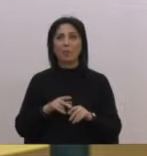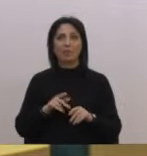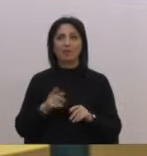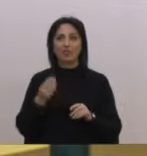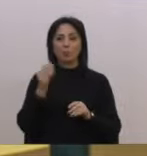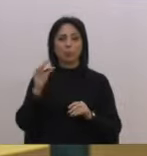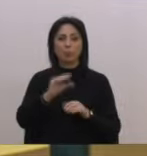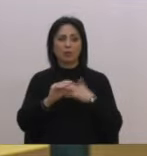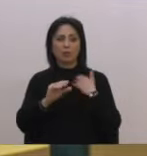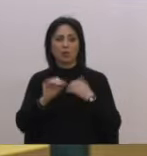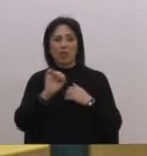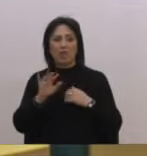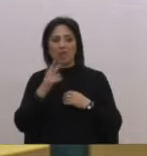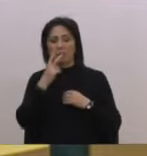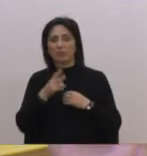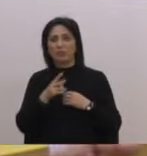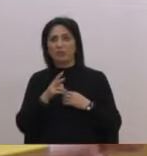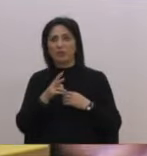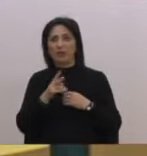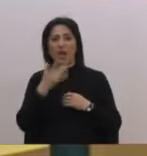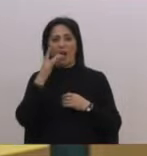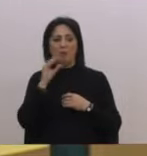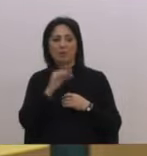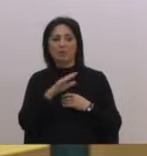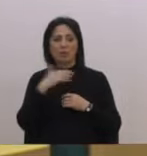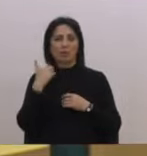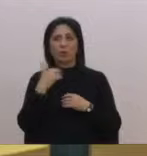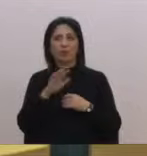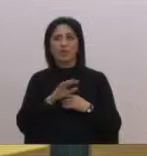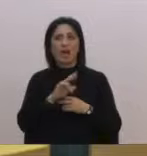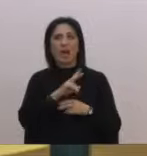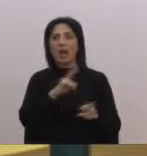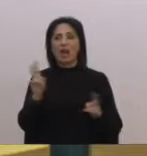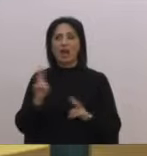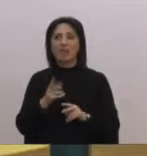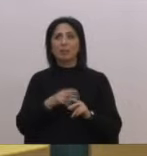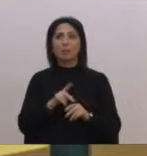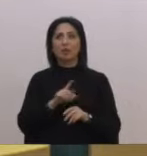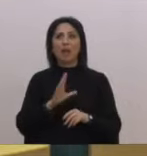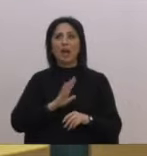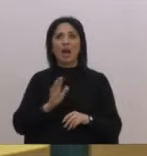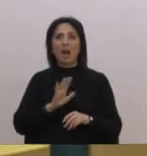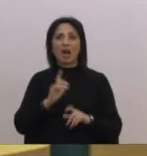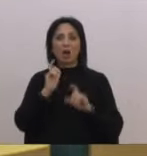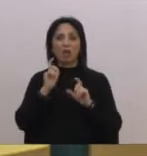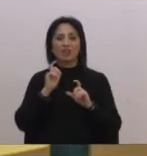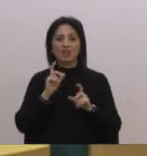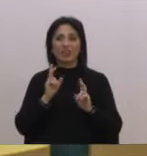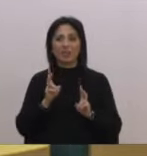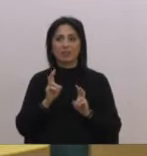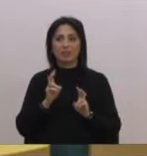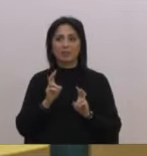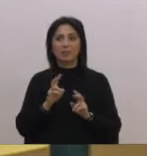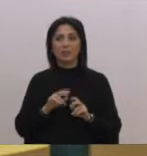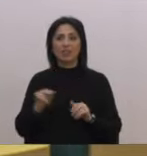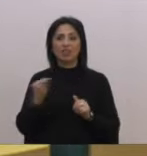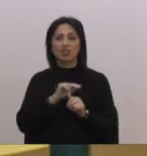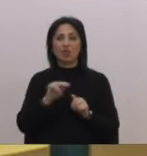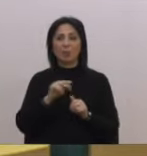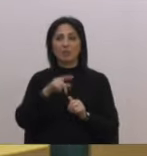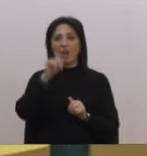do puli, arți europele, arți americle, da, arda vin. Imitoro, are o tuirti. Somhetis